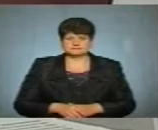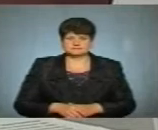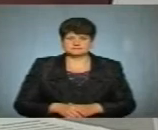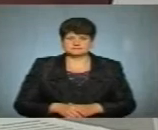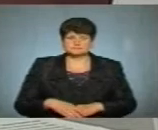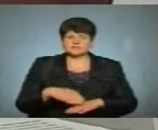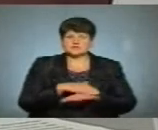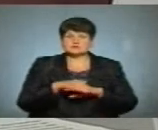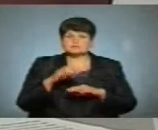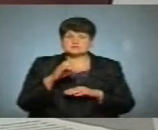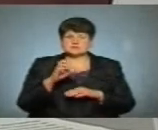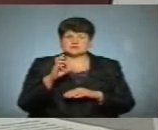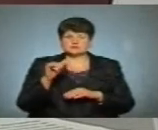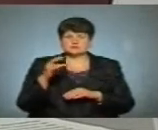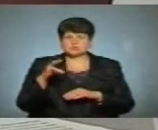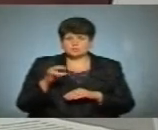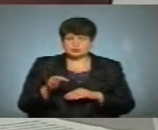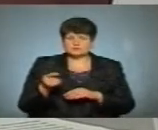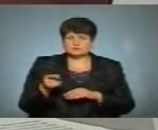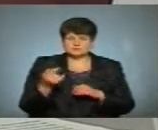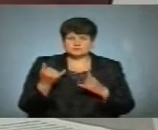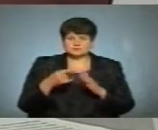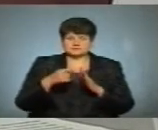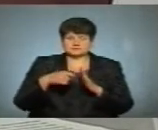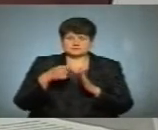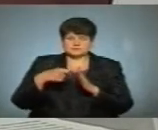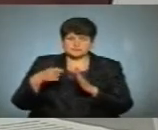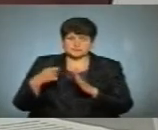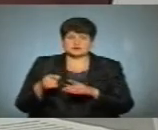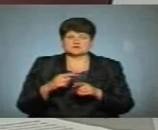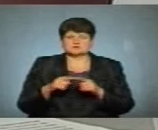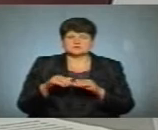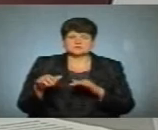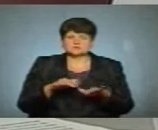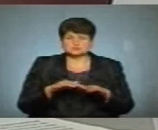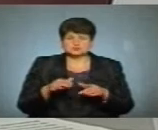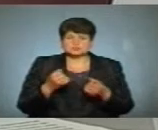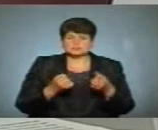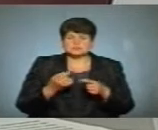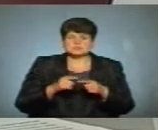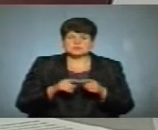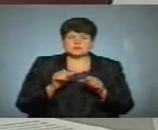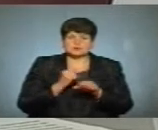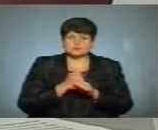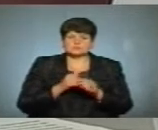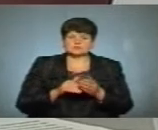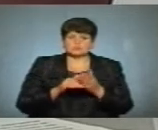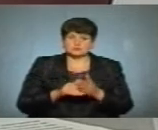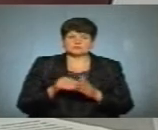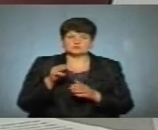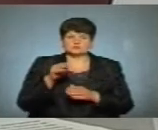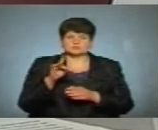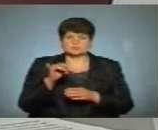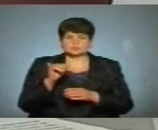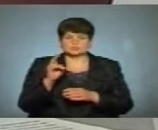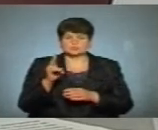На вулиці Степана Будного в Тернополі відтепер фіксують швидкість руху автомобілів. Це роблять з допомогою пристрою TrueCam. Про це розповіла речниця патрульної